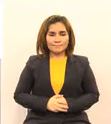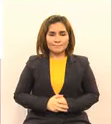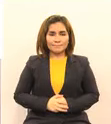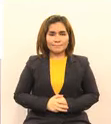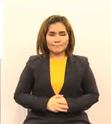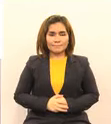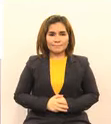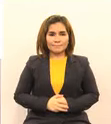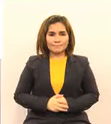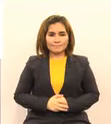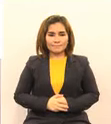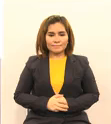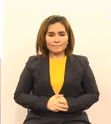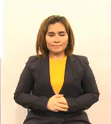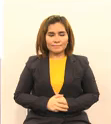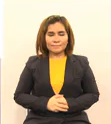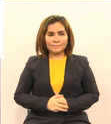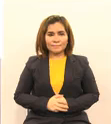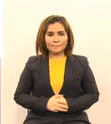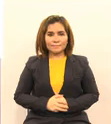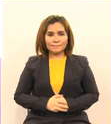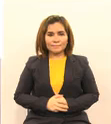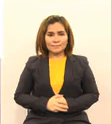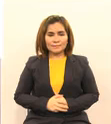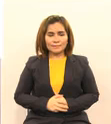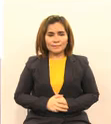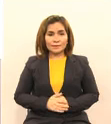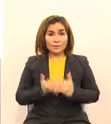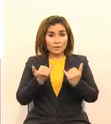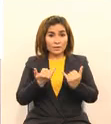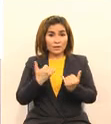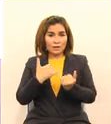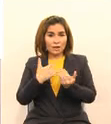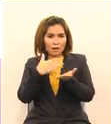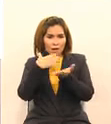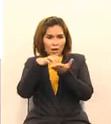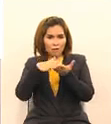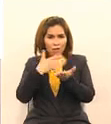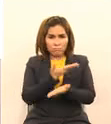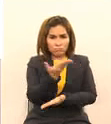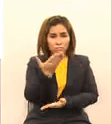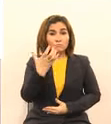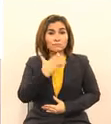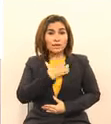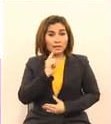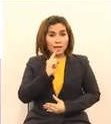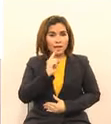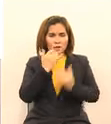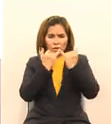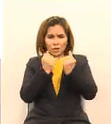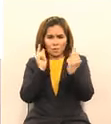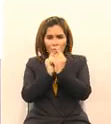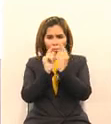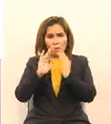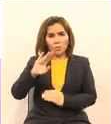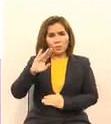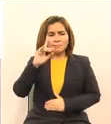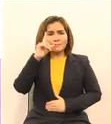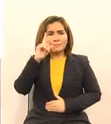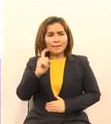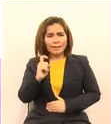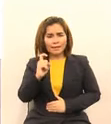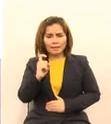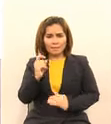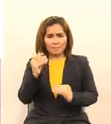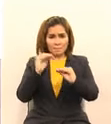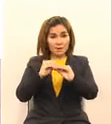ดังนั้นเนี่ยข้อสังเกตที่อยากจะเรียนพวกเราก็คือว่าเคสเสียชีวิตเราตอนนี้เราเพิ่มขึ้นนะ